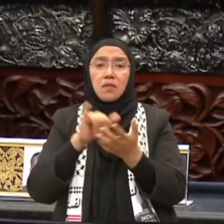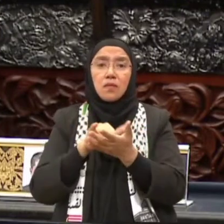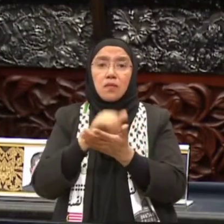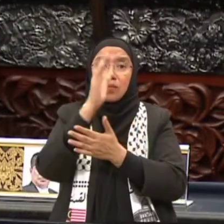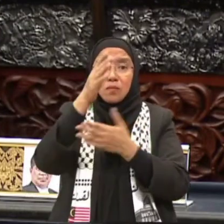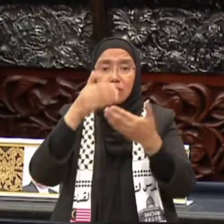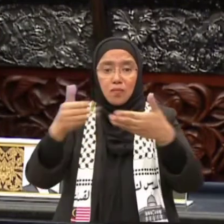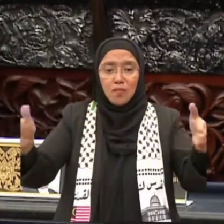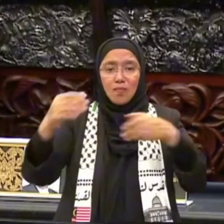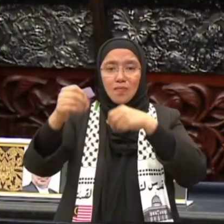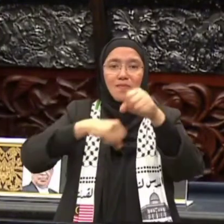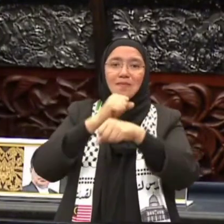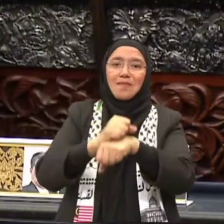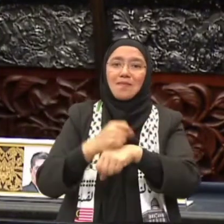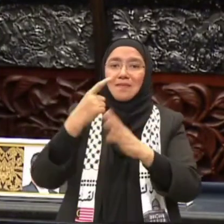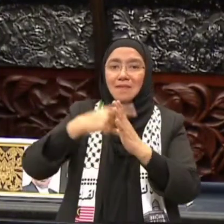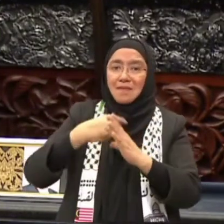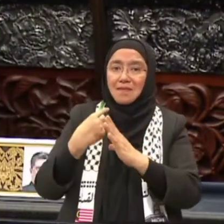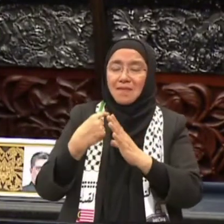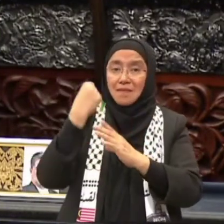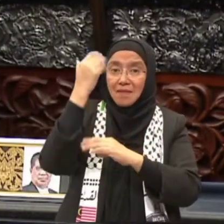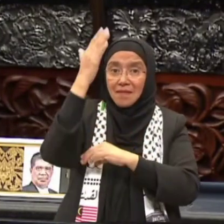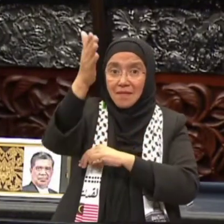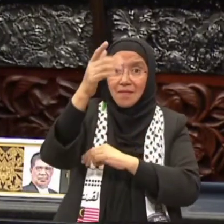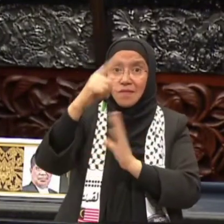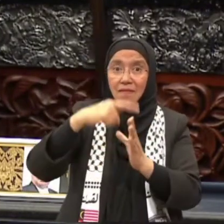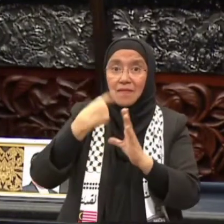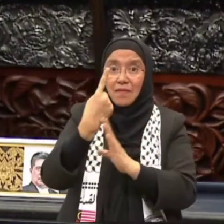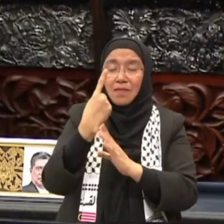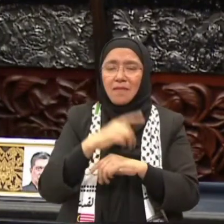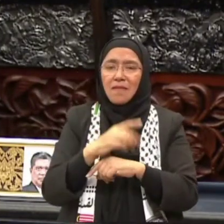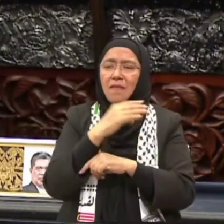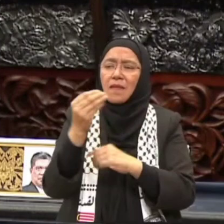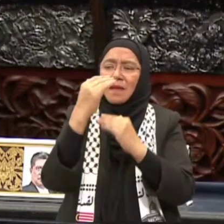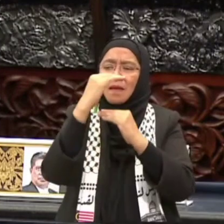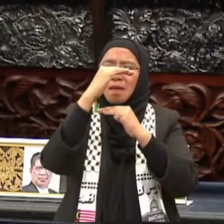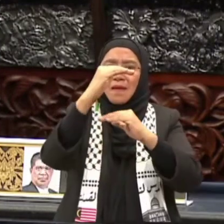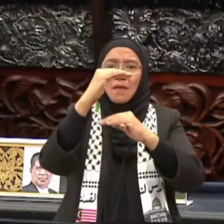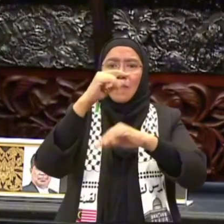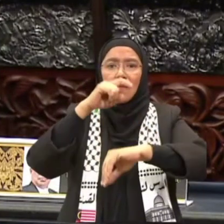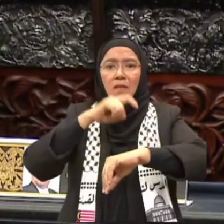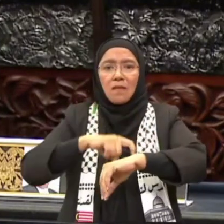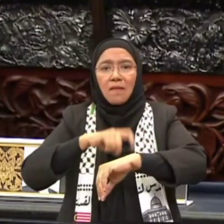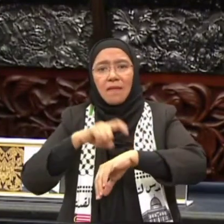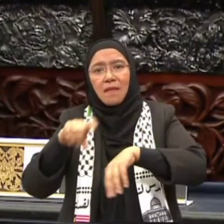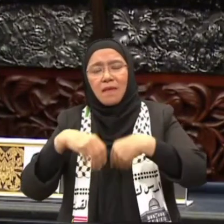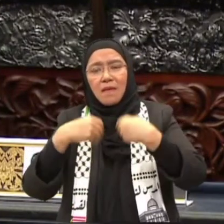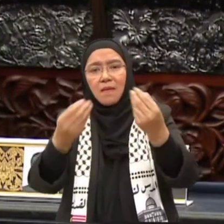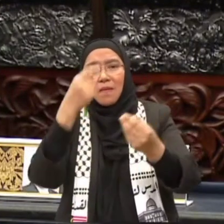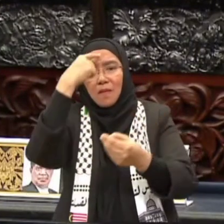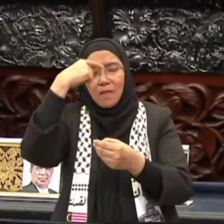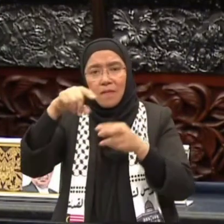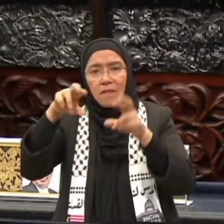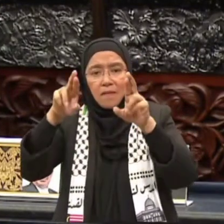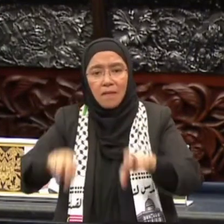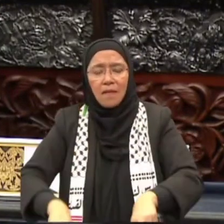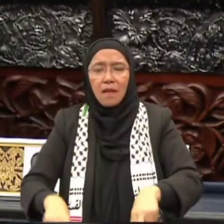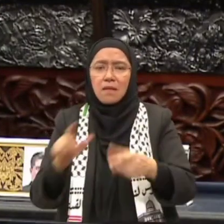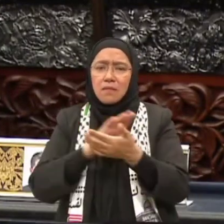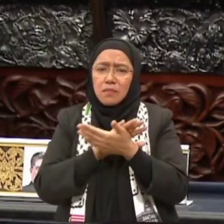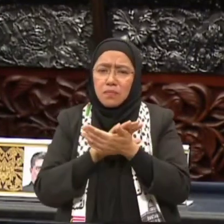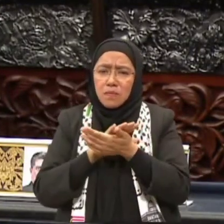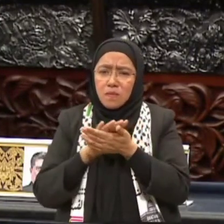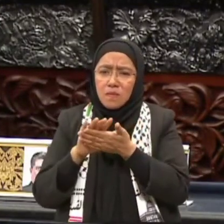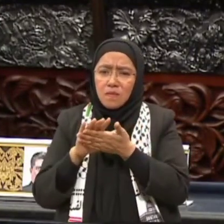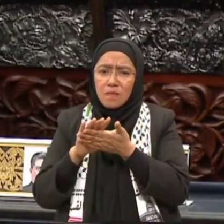2024 mengikut keputusan sekarang, dan tempoh masa yang diberikan untuk rakyat mengemaskini